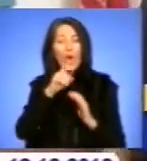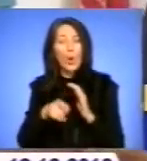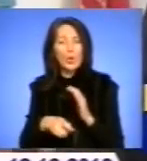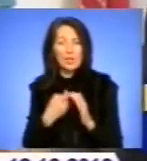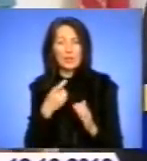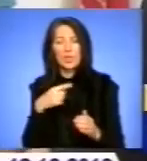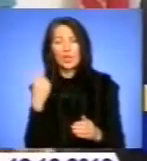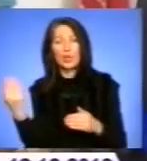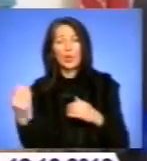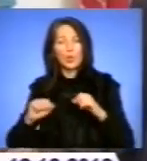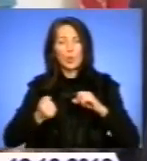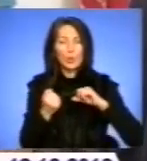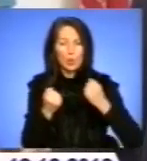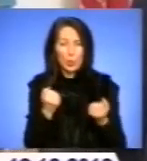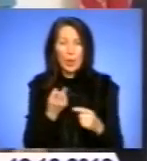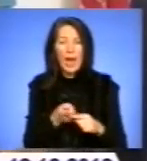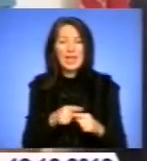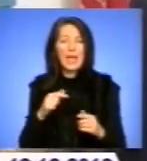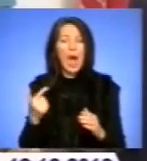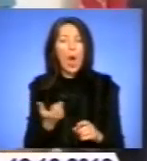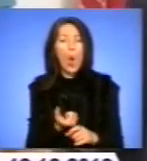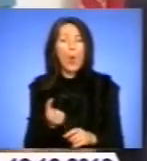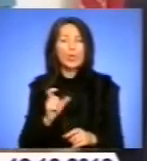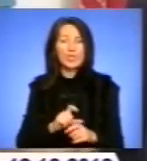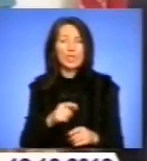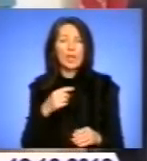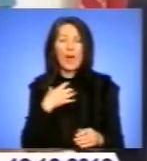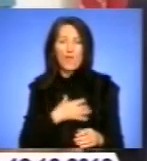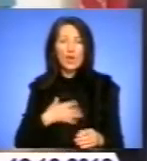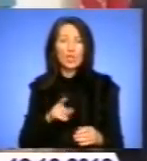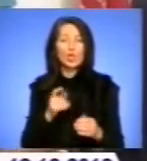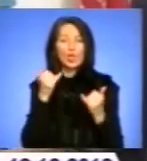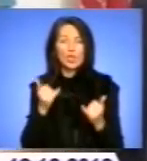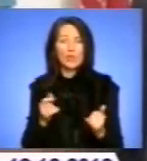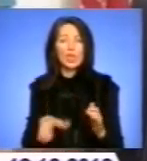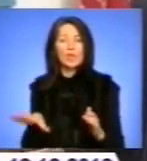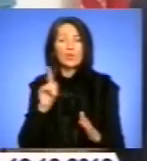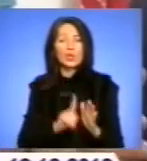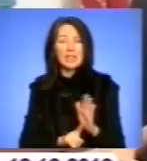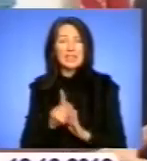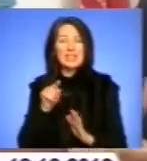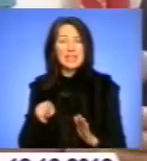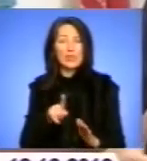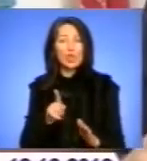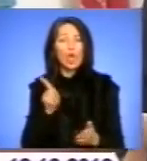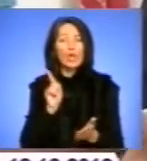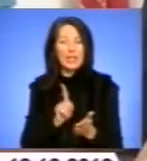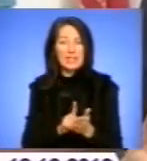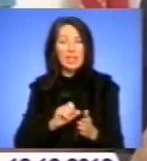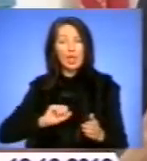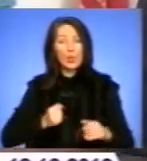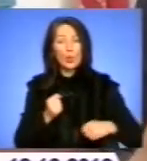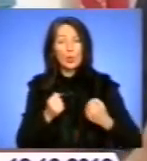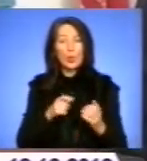узнавание друг друга. Вот это очень важно, что сегодня все начинается ведь с того, что должны друг друга